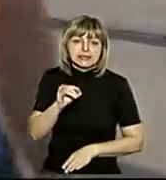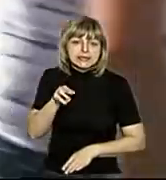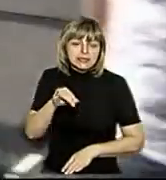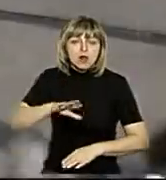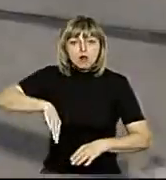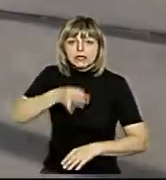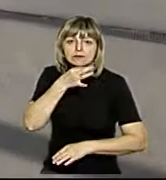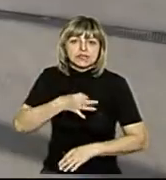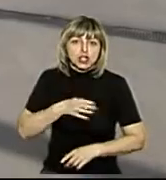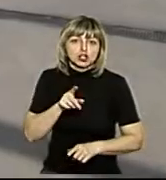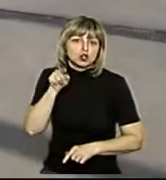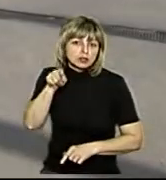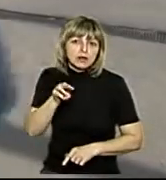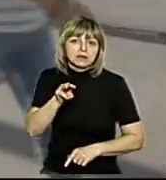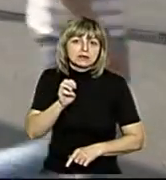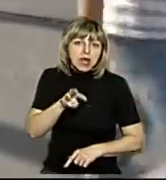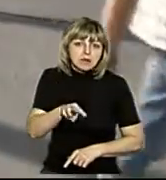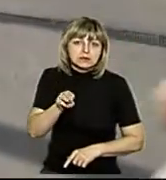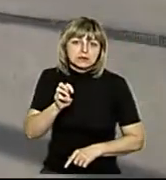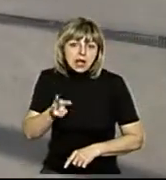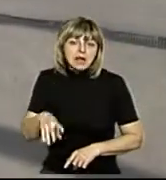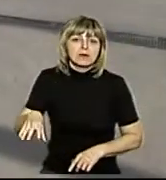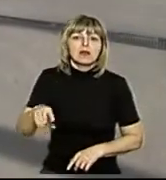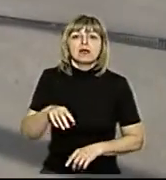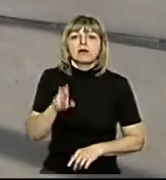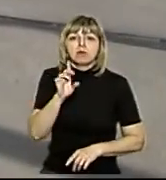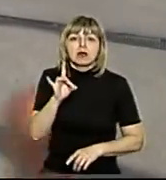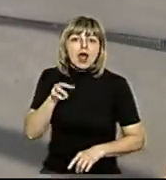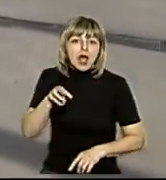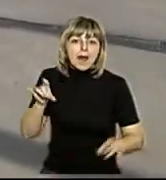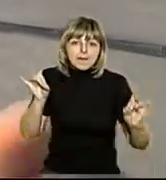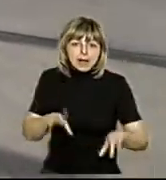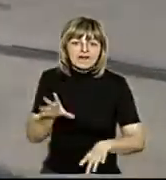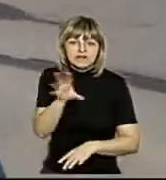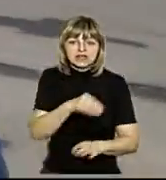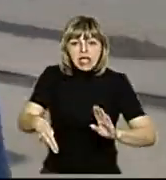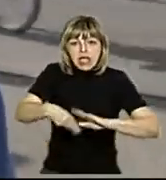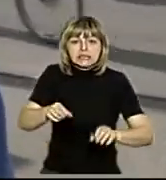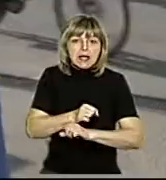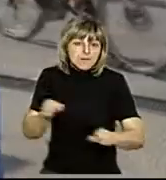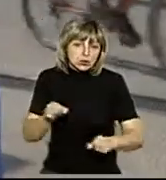що типу, там брама, це все Парсіті заміновано. А хто вам таке сказав?